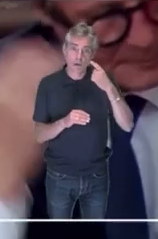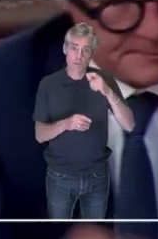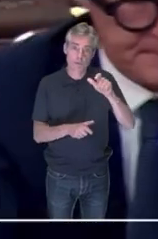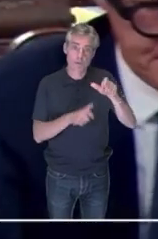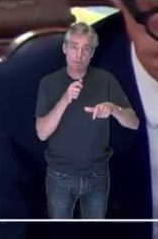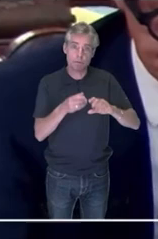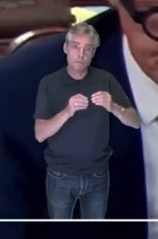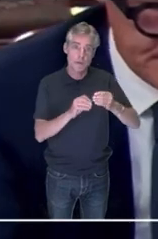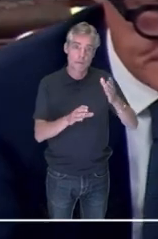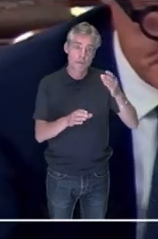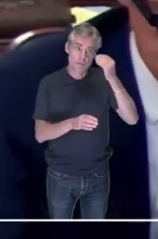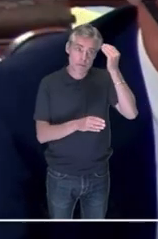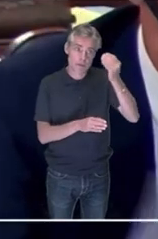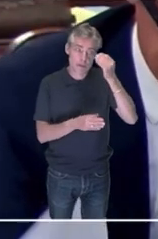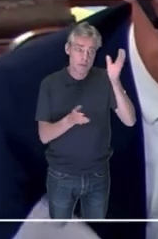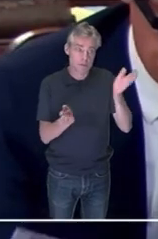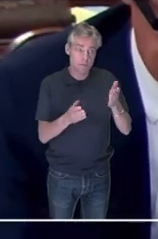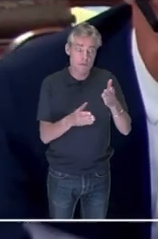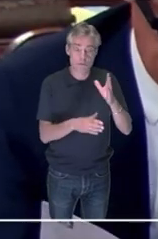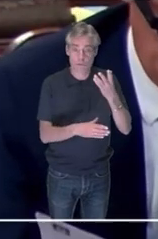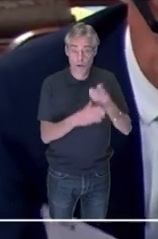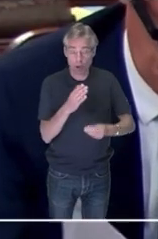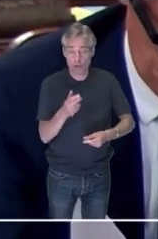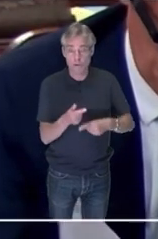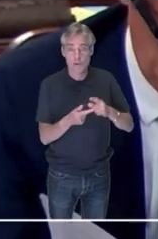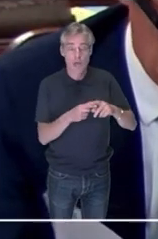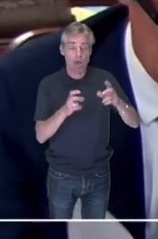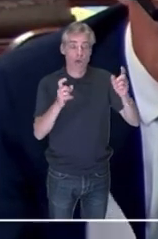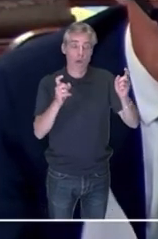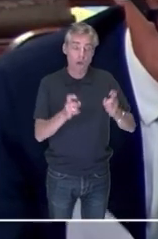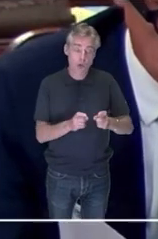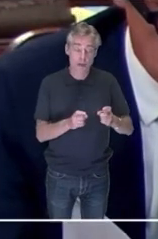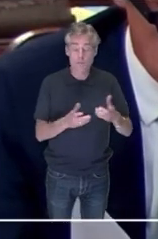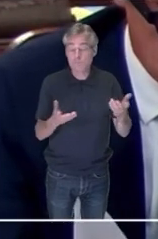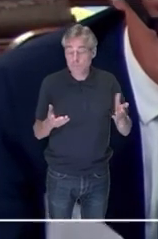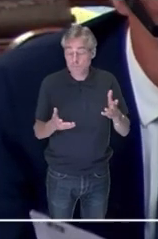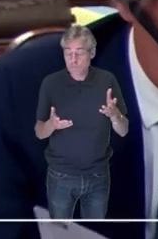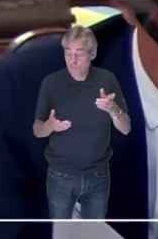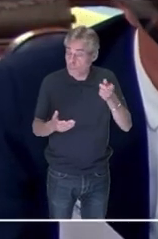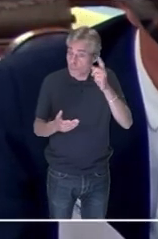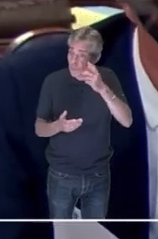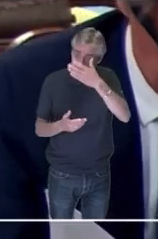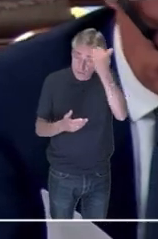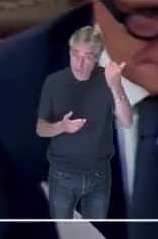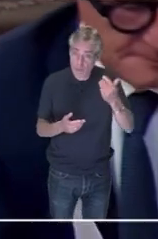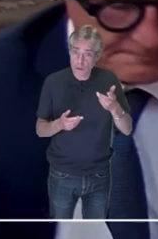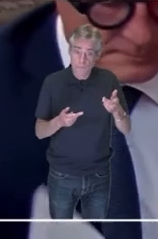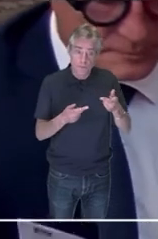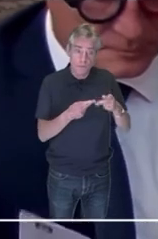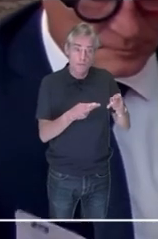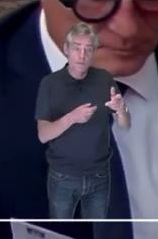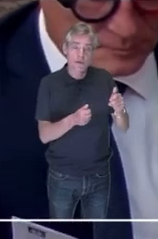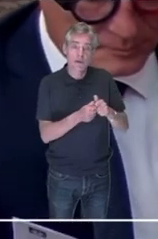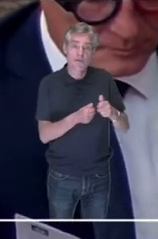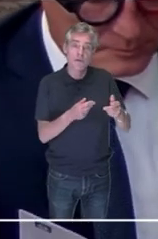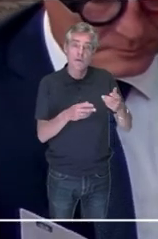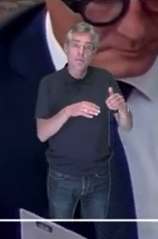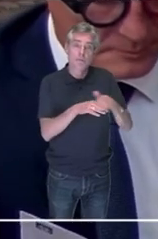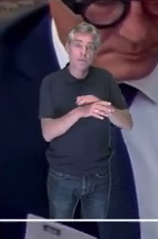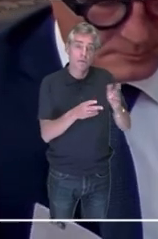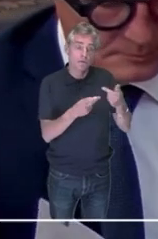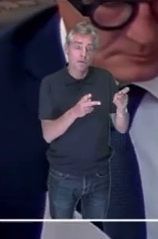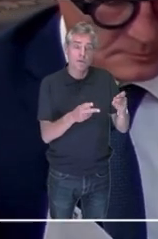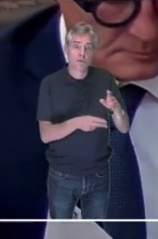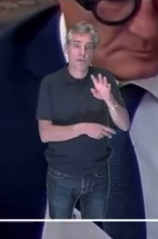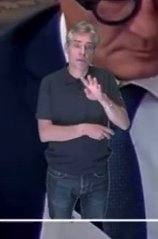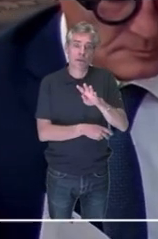problèmes psychiatriques, la réduction drastique et incompréhensible de publics bénéficiant de la politique de la ville, de